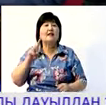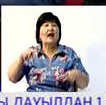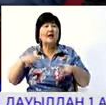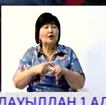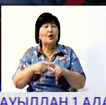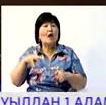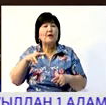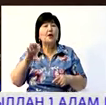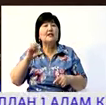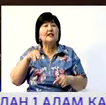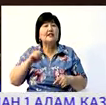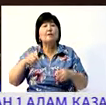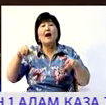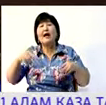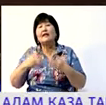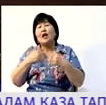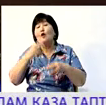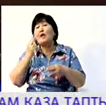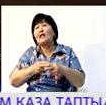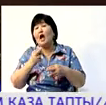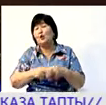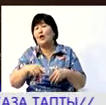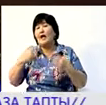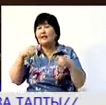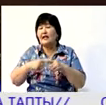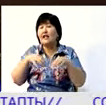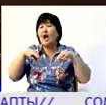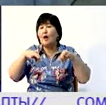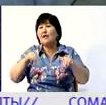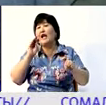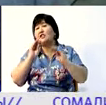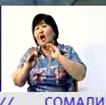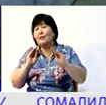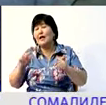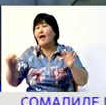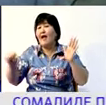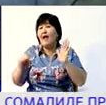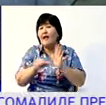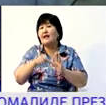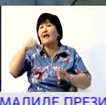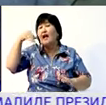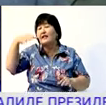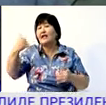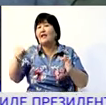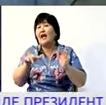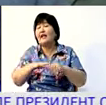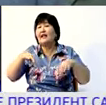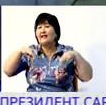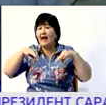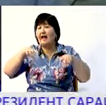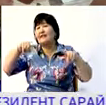және микросистемалық техника, металлургия, технологиялық машиналар мен жабдықтар, электроэнергетикасы және